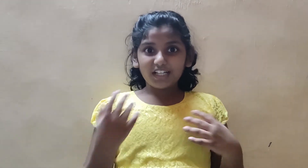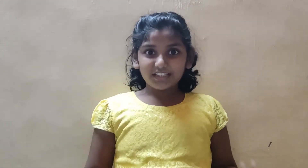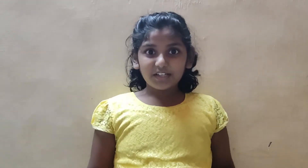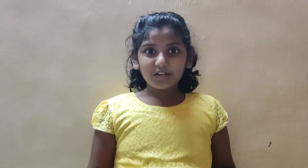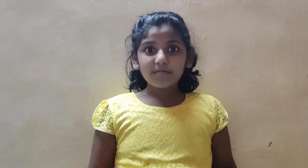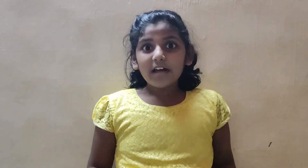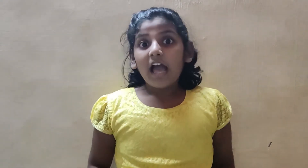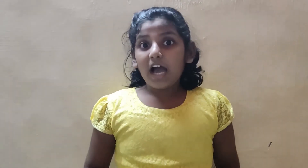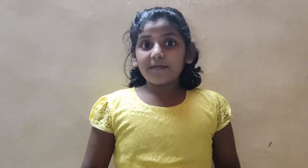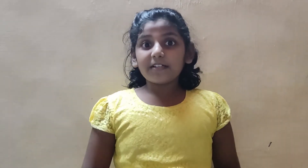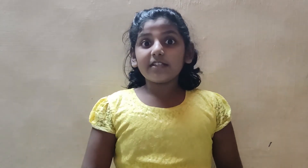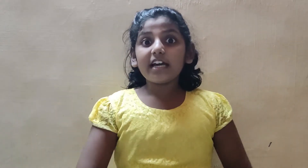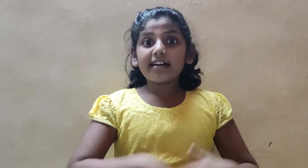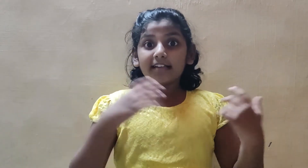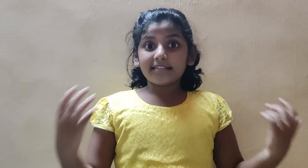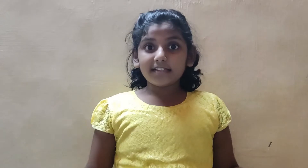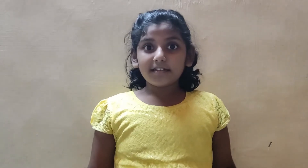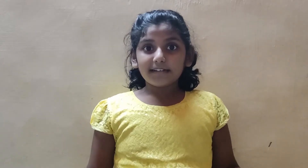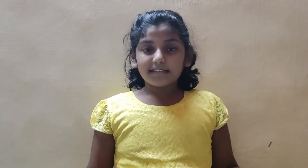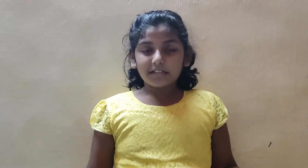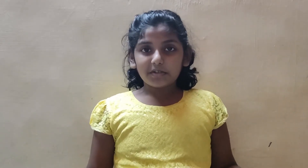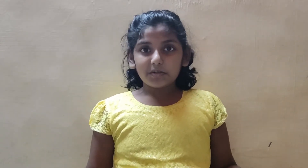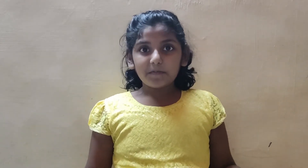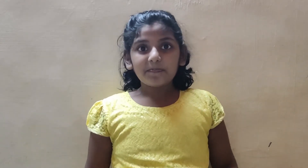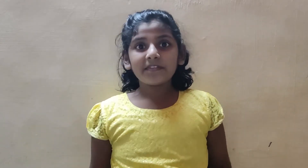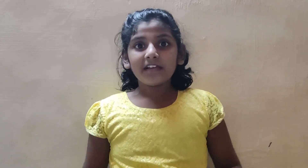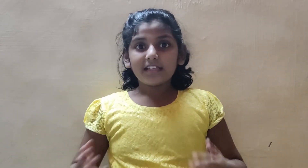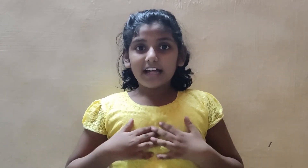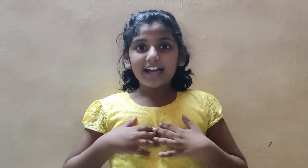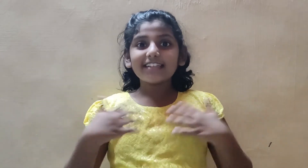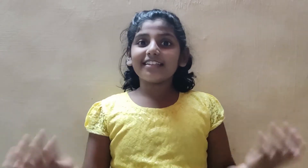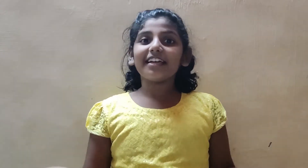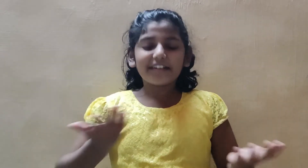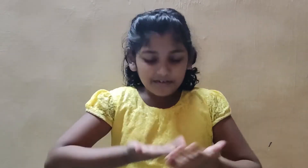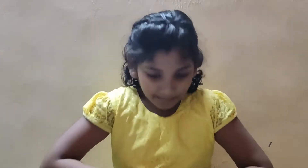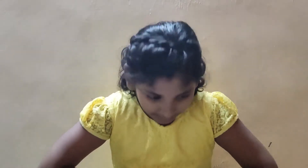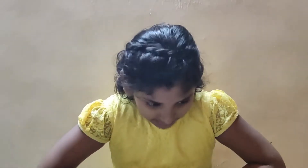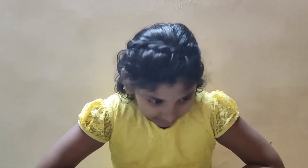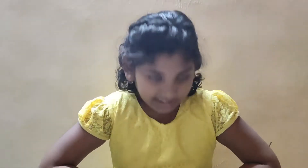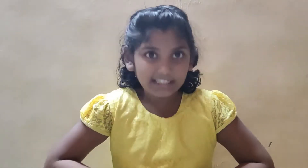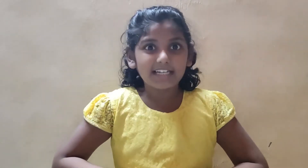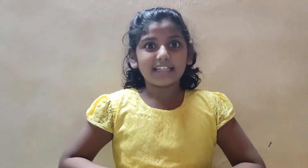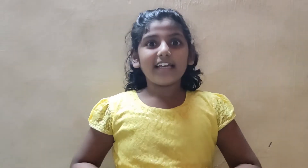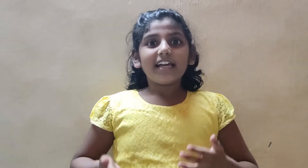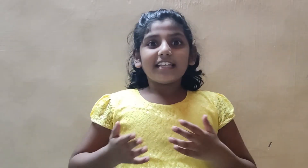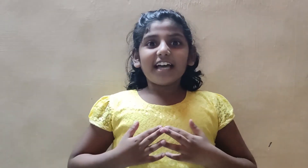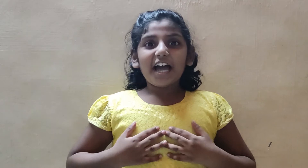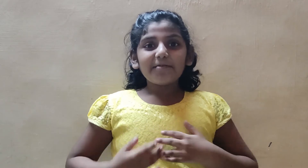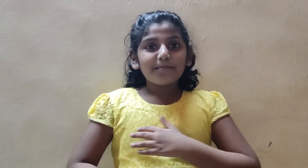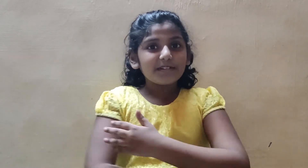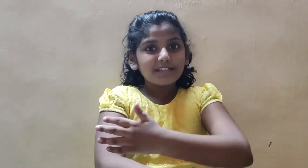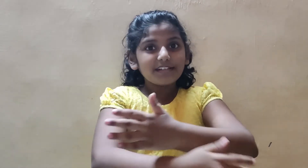வாற்றிருக்கும் அவள் உ isolating கற்றத்குப் காத்திருக்கும் நான் என்னை கிள்பாட்டத்ookyங்கிரேன்.